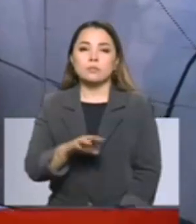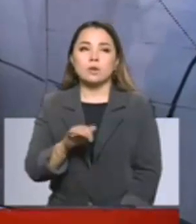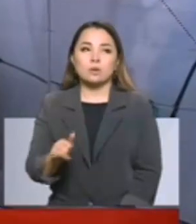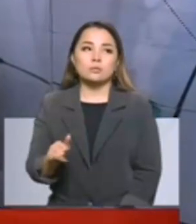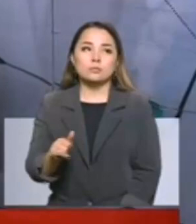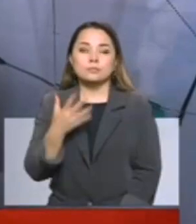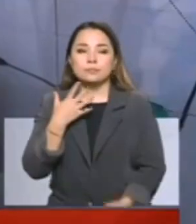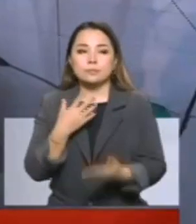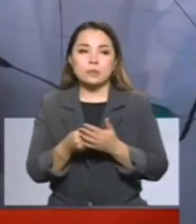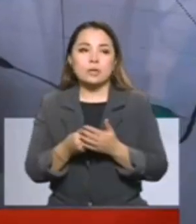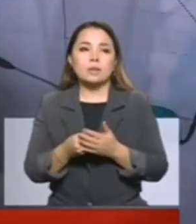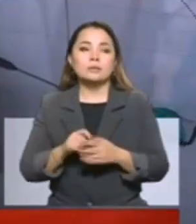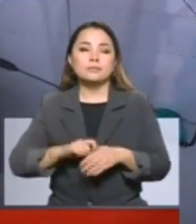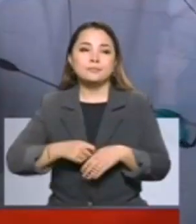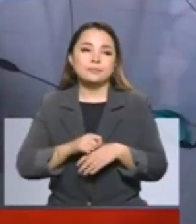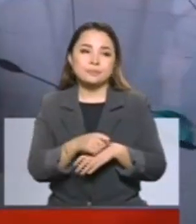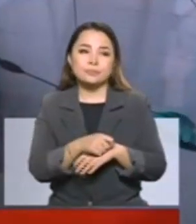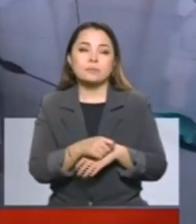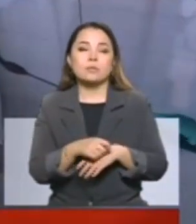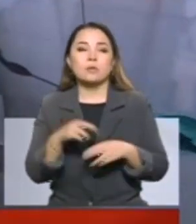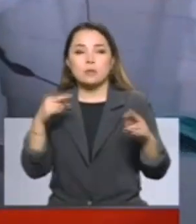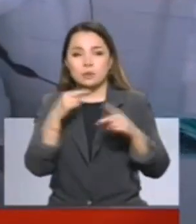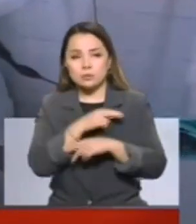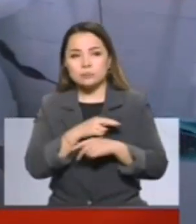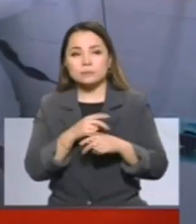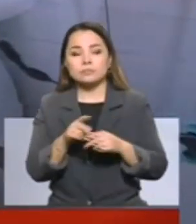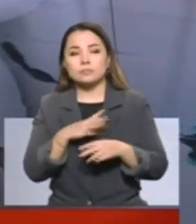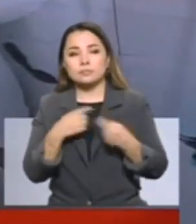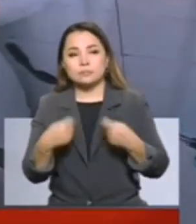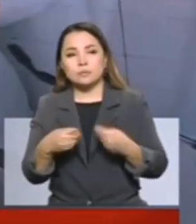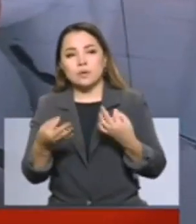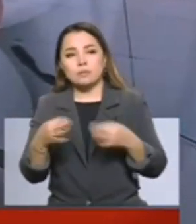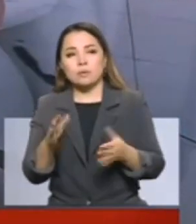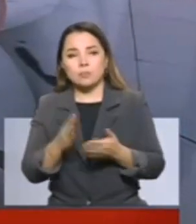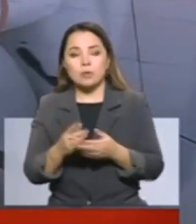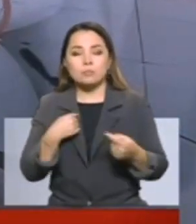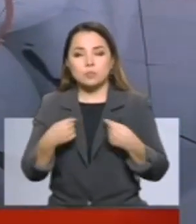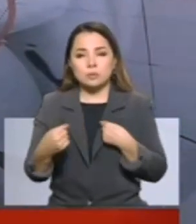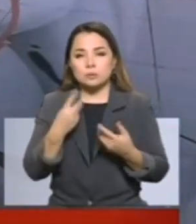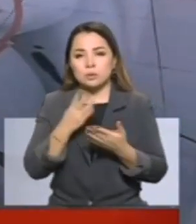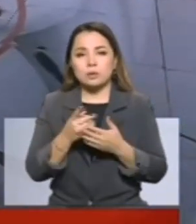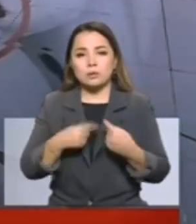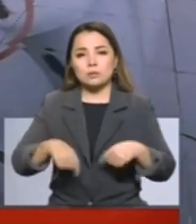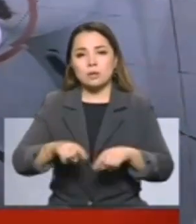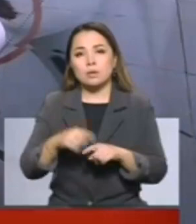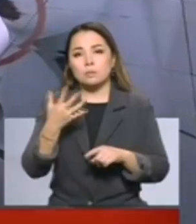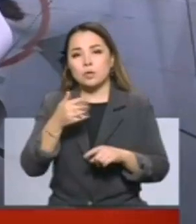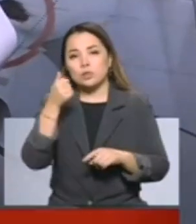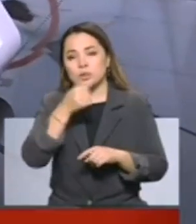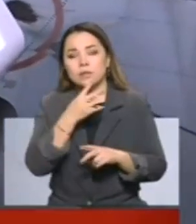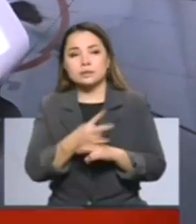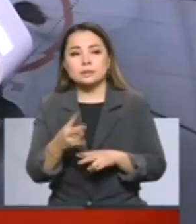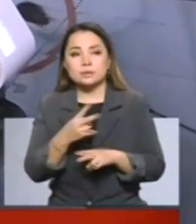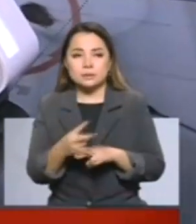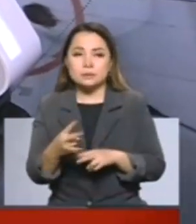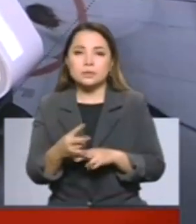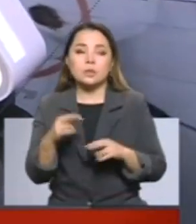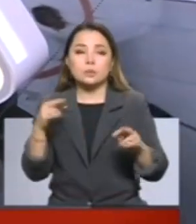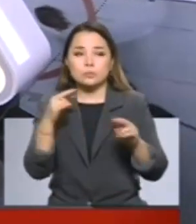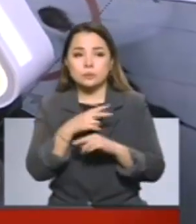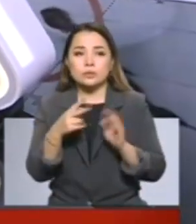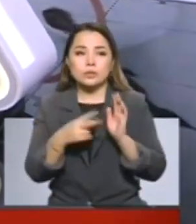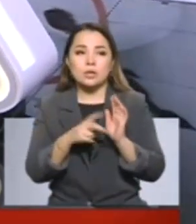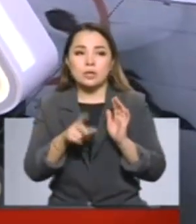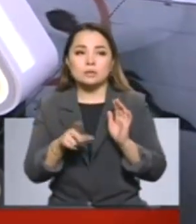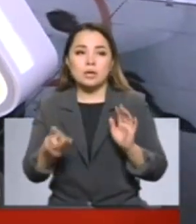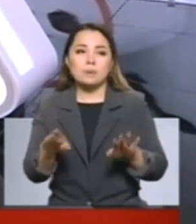Маңғыстауда қандаланың уы бей-берекет сатылып жатыр, салдарынан тұрғындар жапа шегуде. Мәселен, айналасы 5 жылда зиянкестің уынан 7